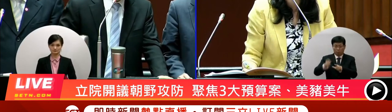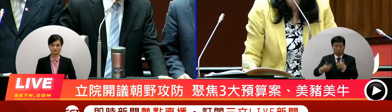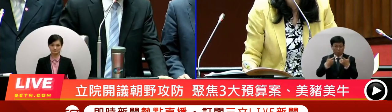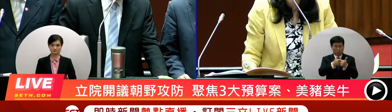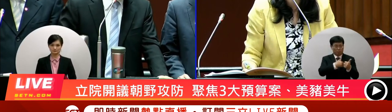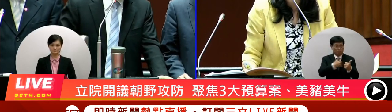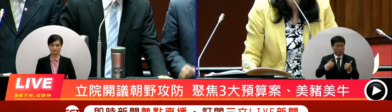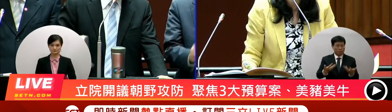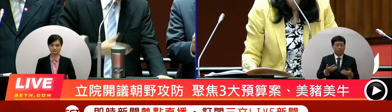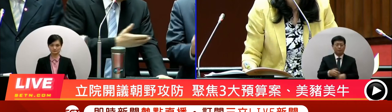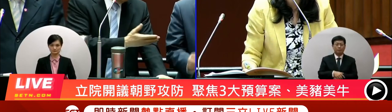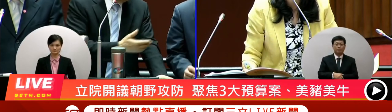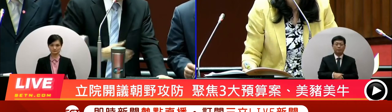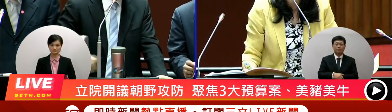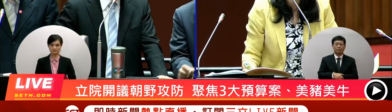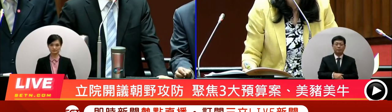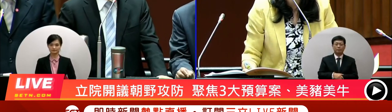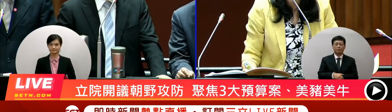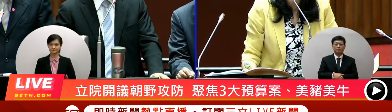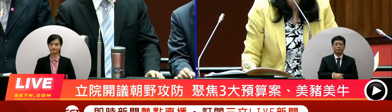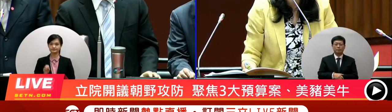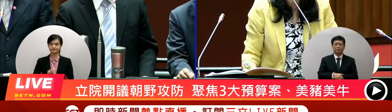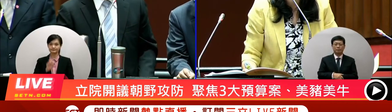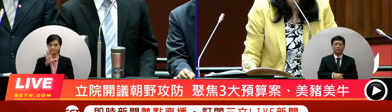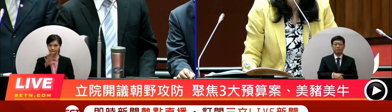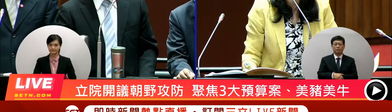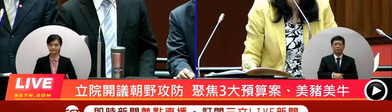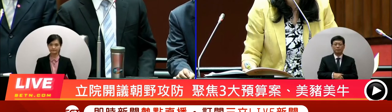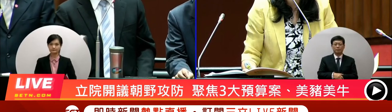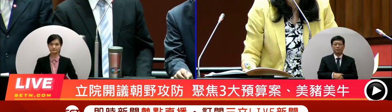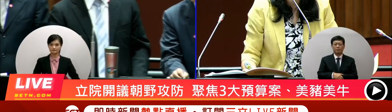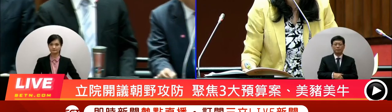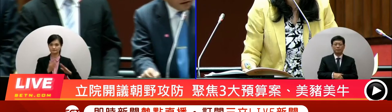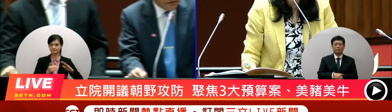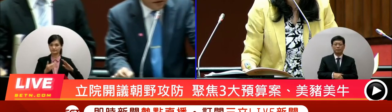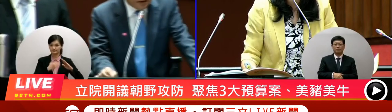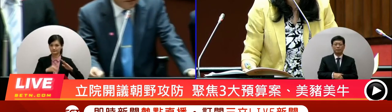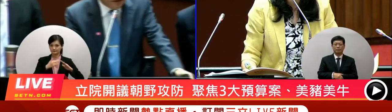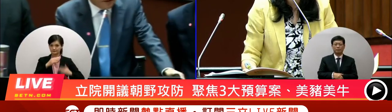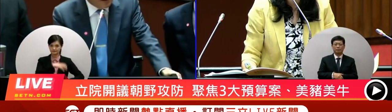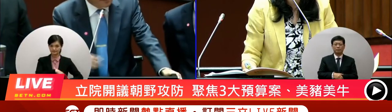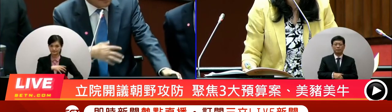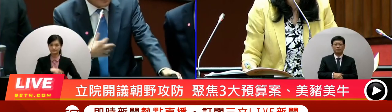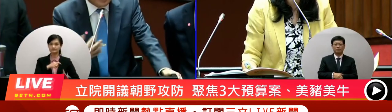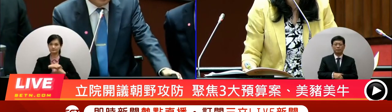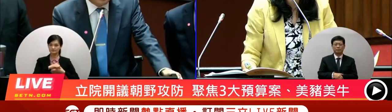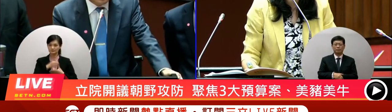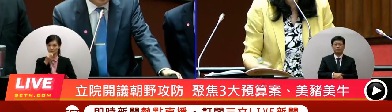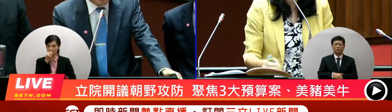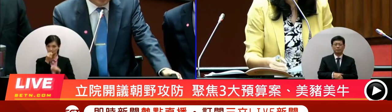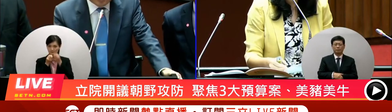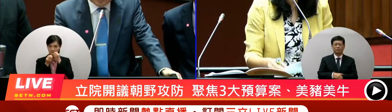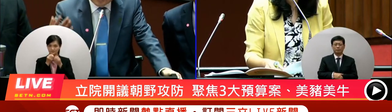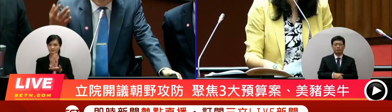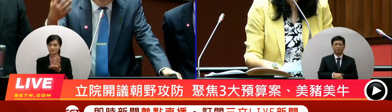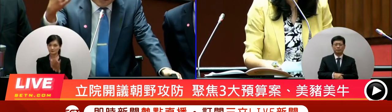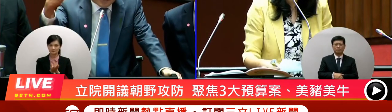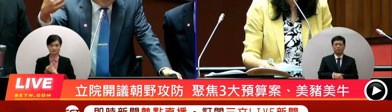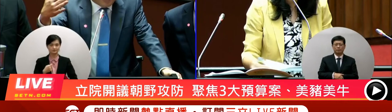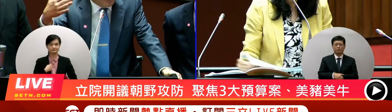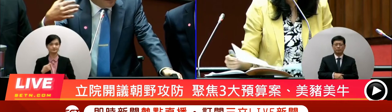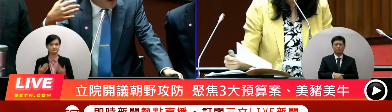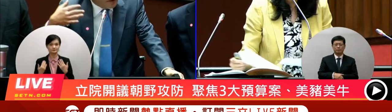到？ 跟委员报告哈，在这个校园里面这样的食品肉品，我跟农委会其实都很清楚，只要